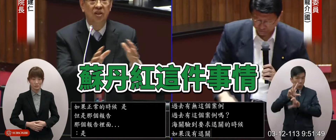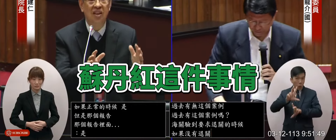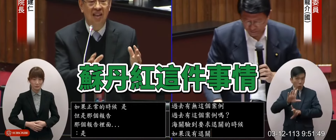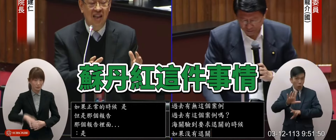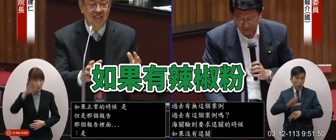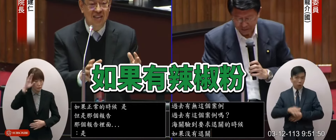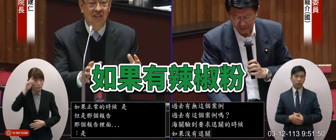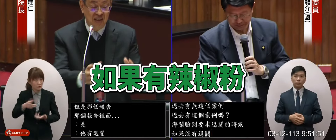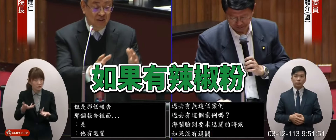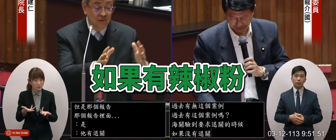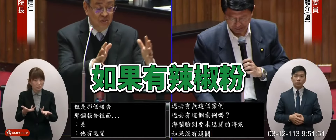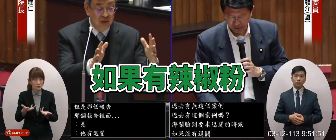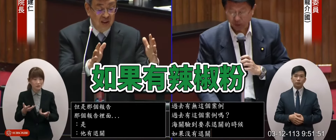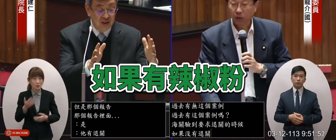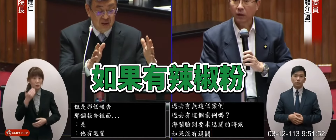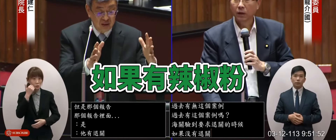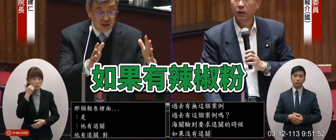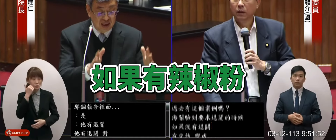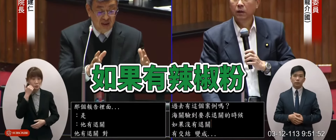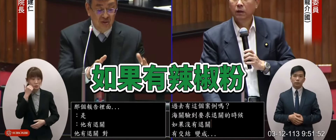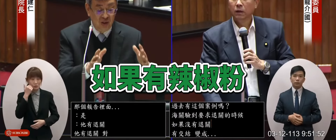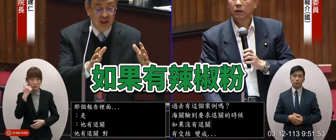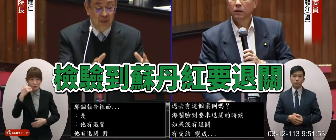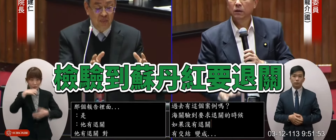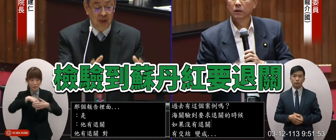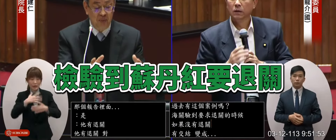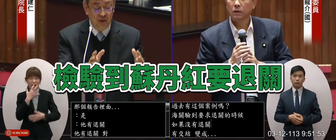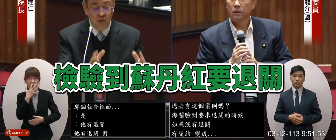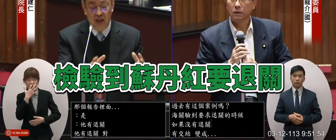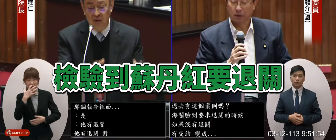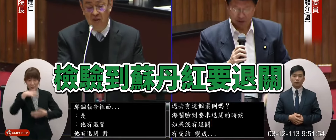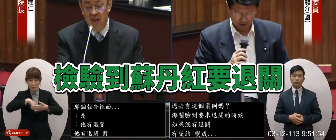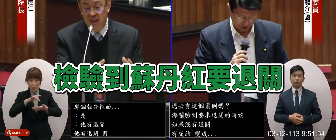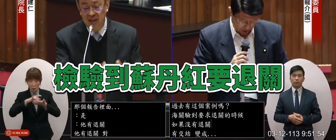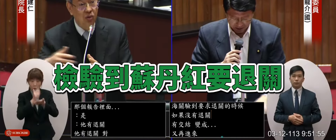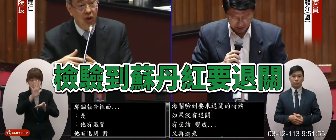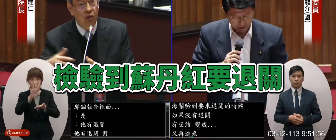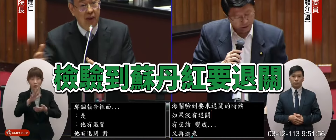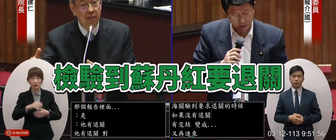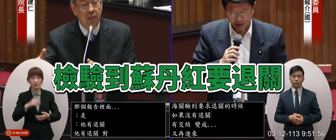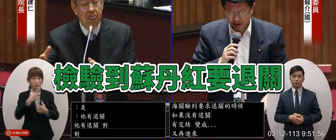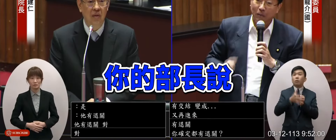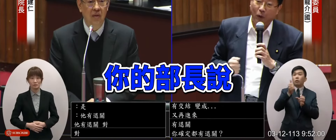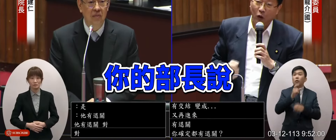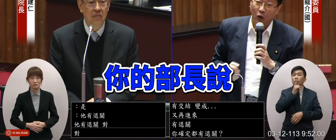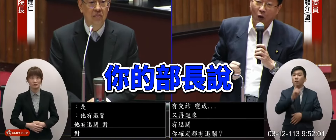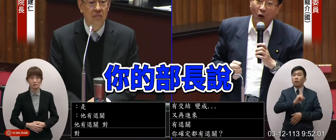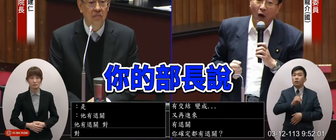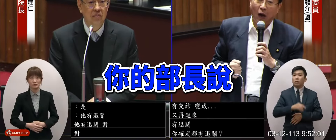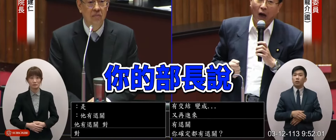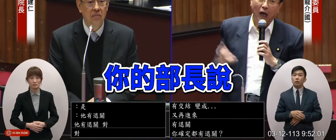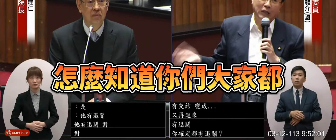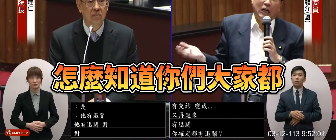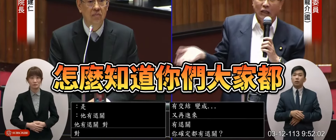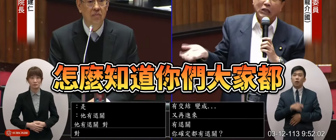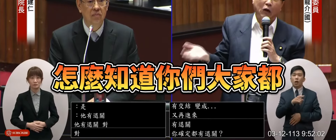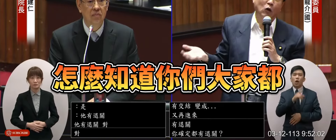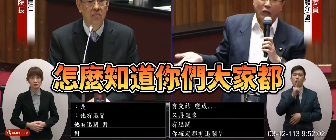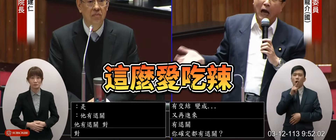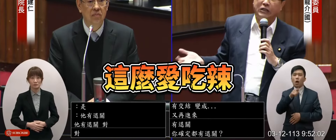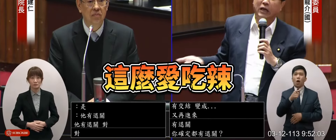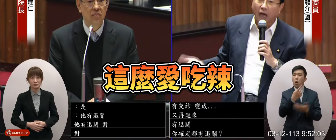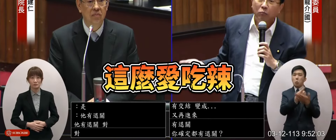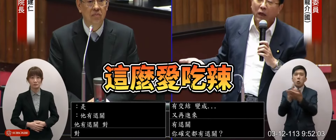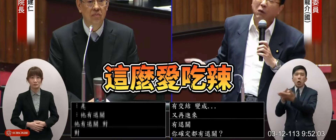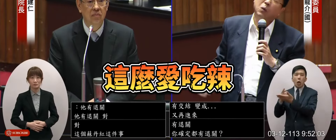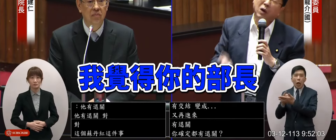苏丹红这件大事，那是有这个辣椒粉，我兼染着苏丹红要退官。 你的部长讲，啊，较会知恁大家